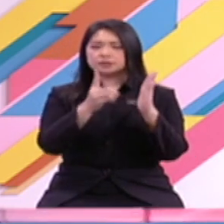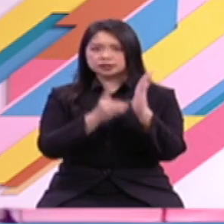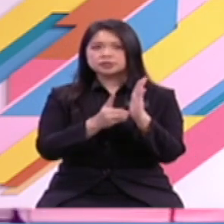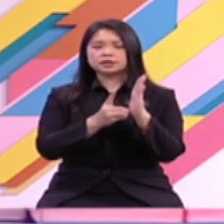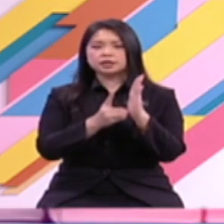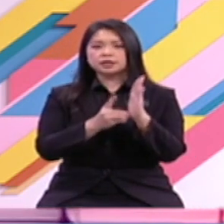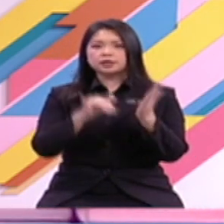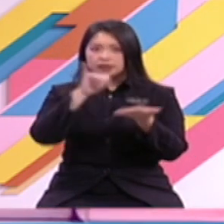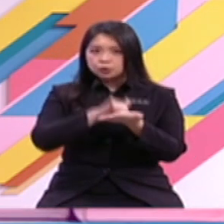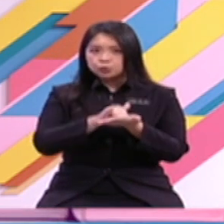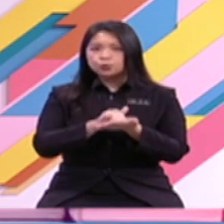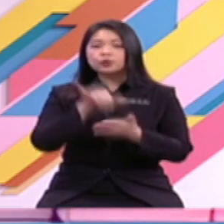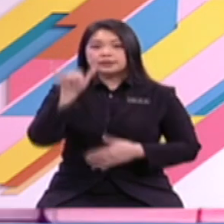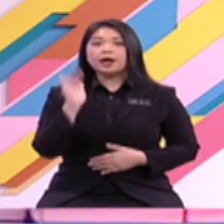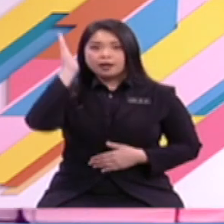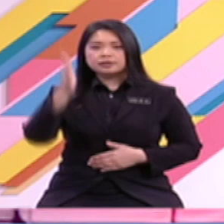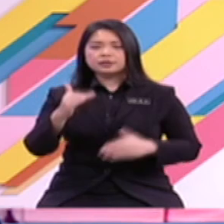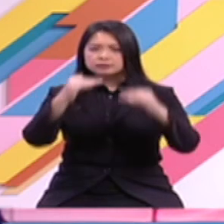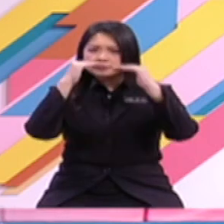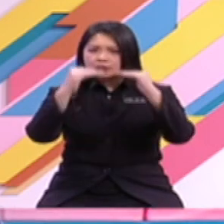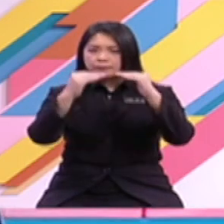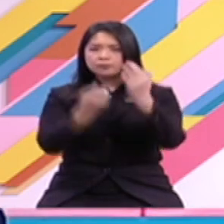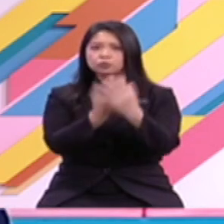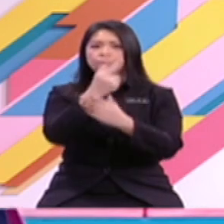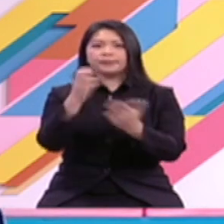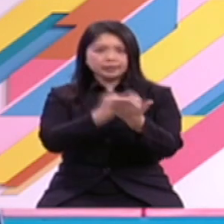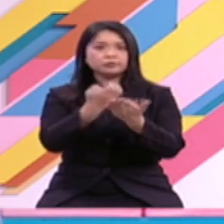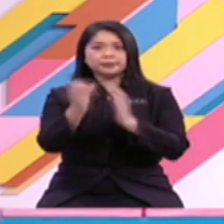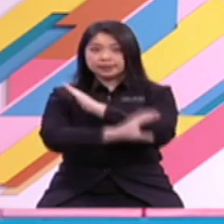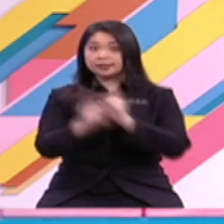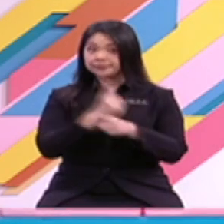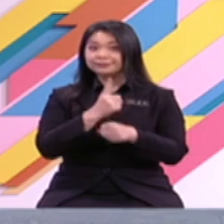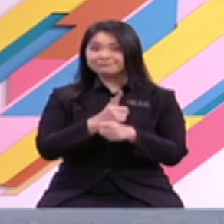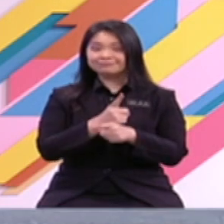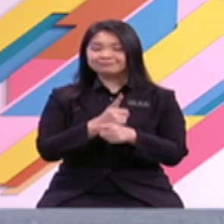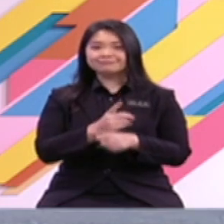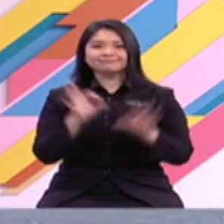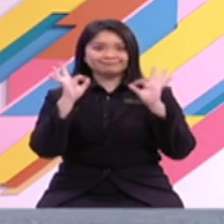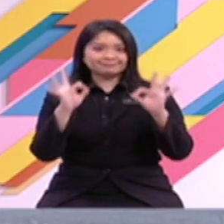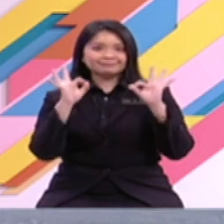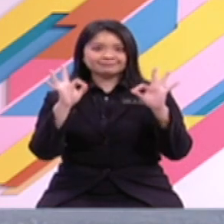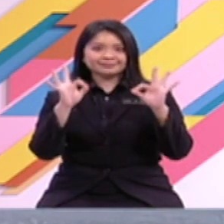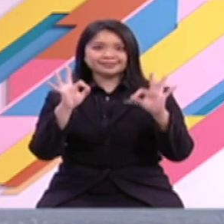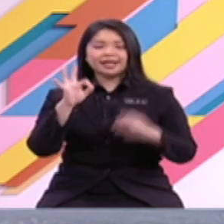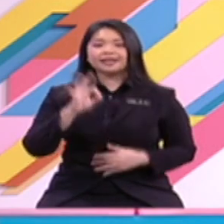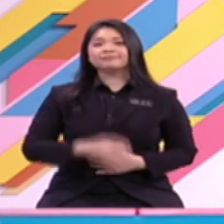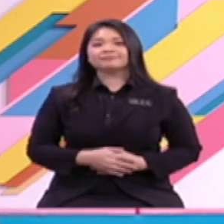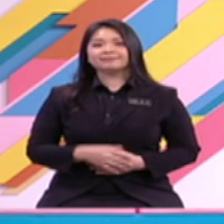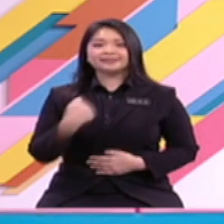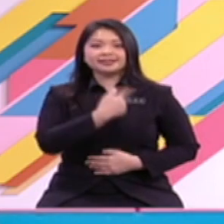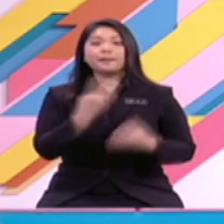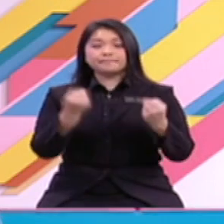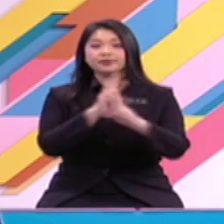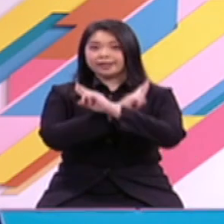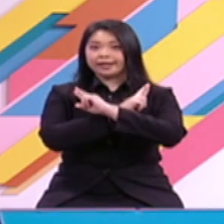tersebut yang dapat menstabilkan pertumbuhan ekonomi negara BTC bu ya betul oke kita lihat